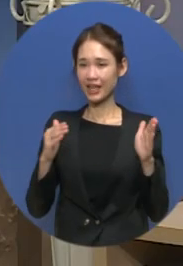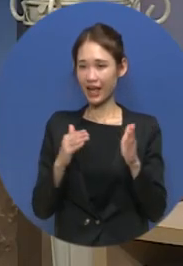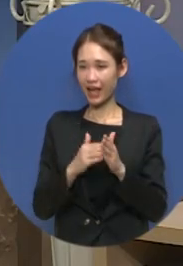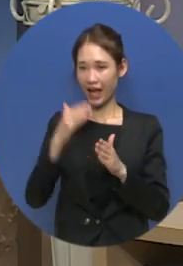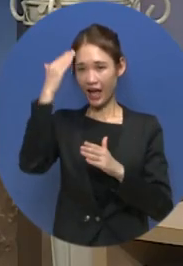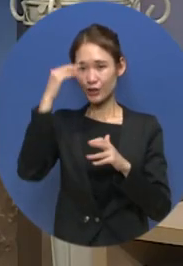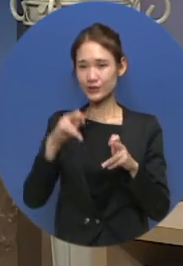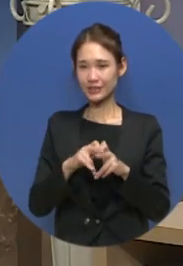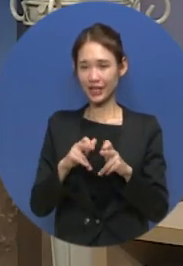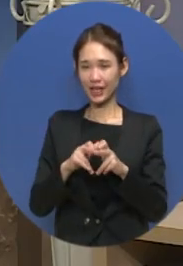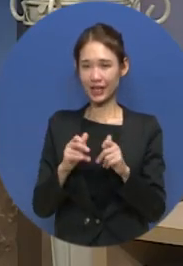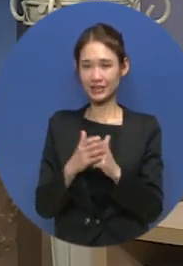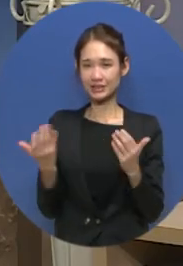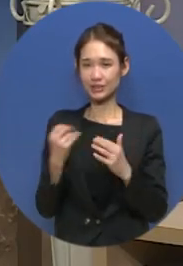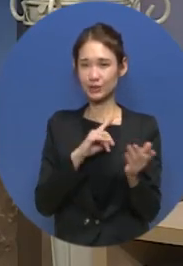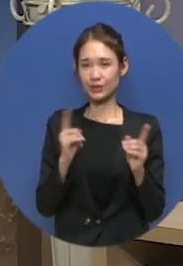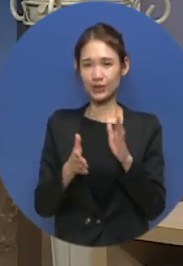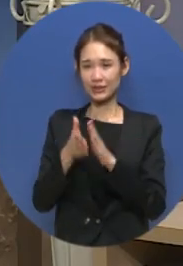지금까지